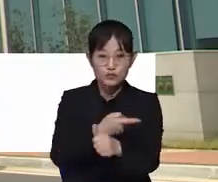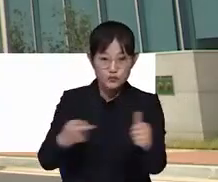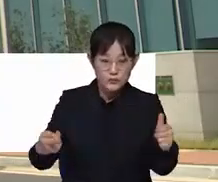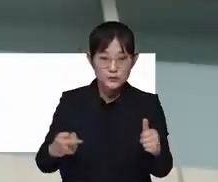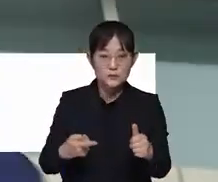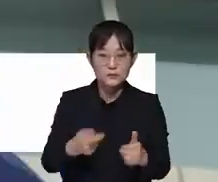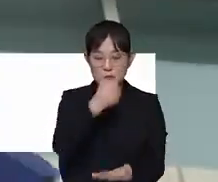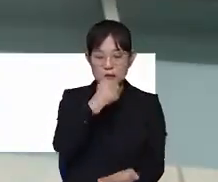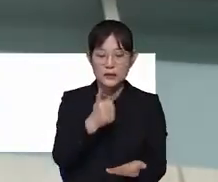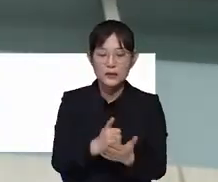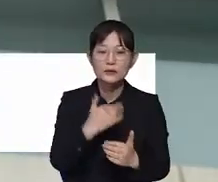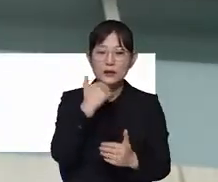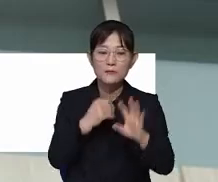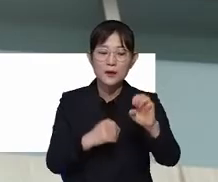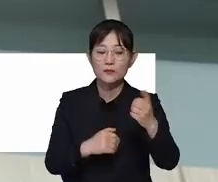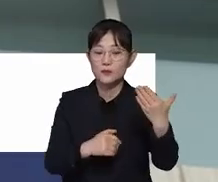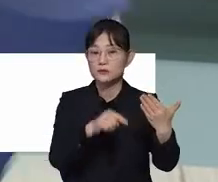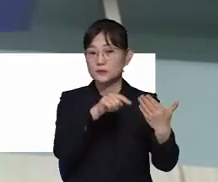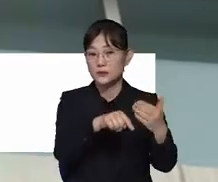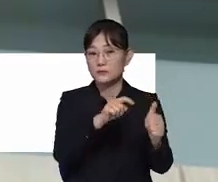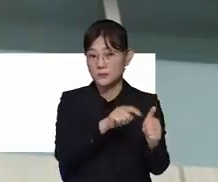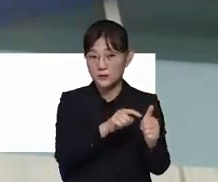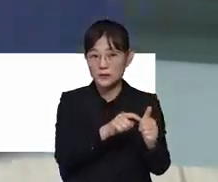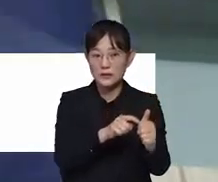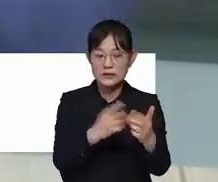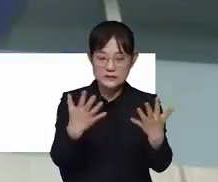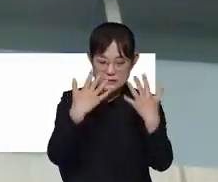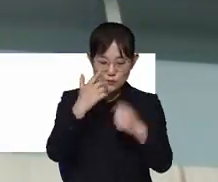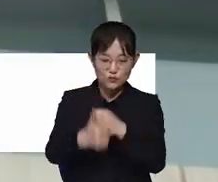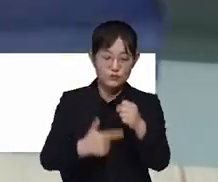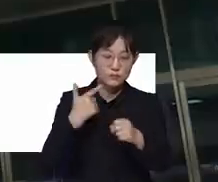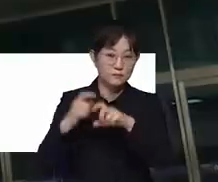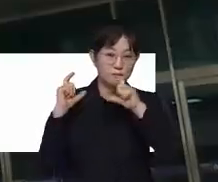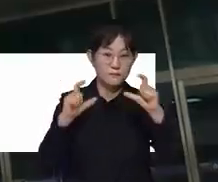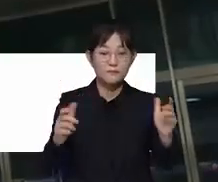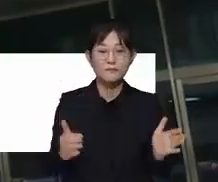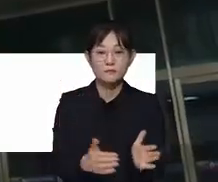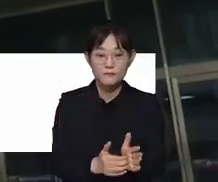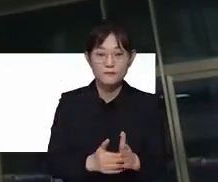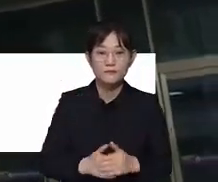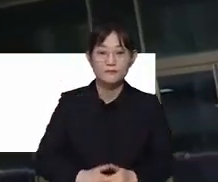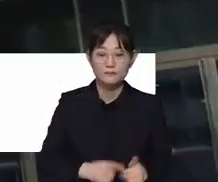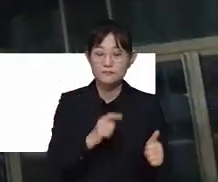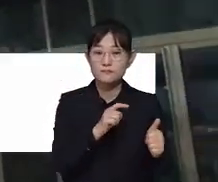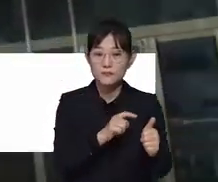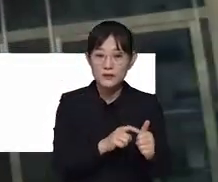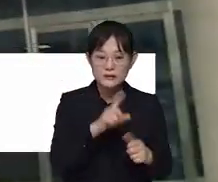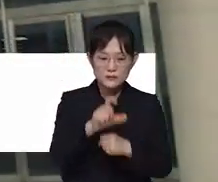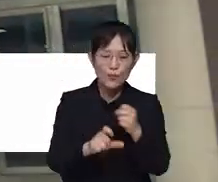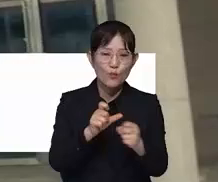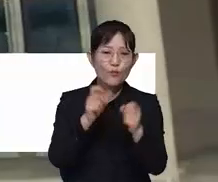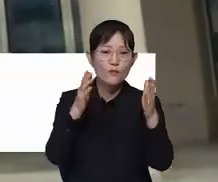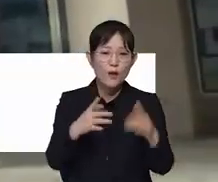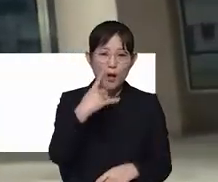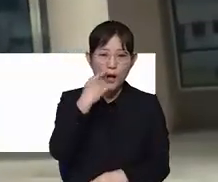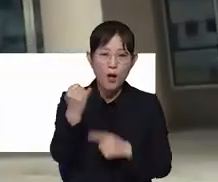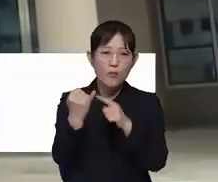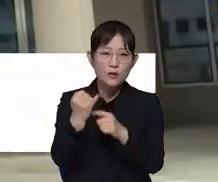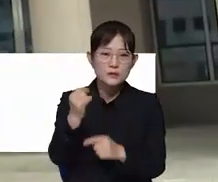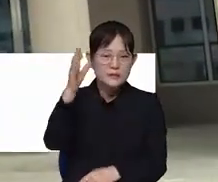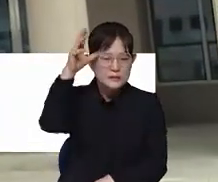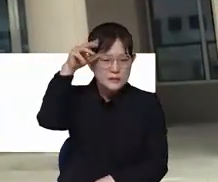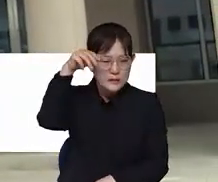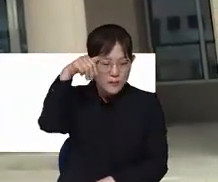기소된 49살 김모 씨에 대해 징역 6년을 선고했습니다. 김 씨는 15년간 돌봐온 어머니의